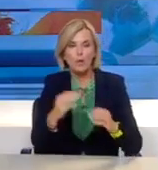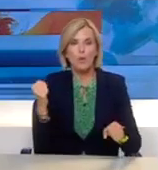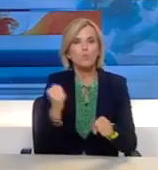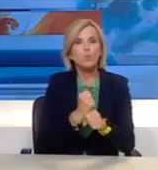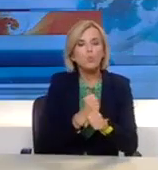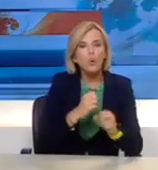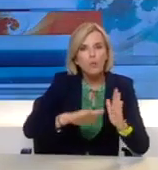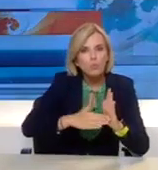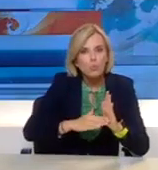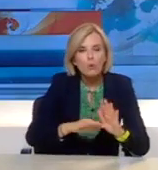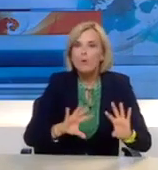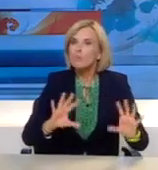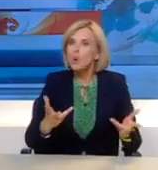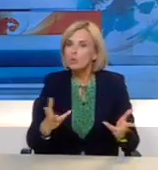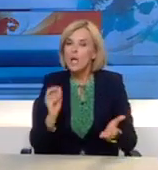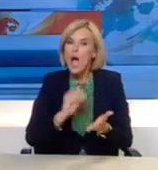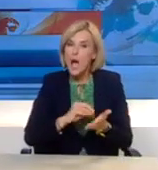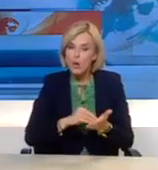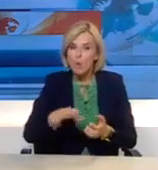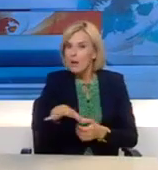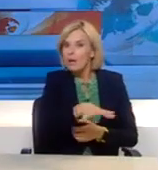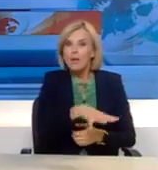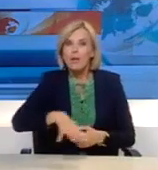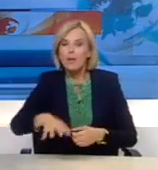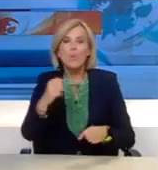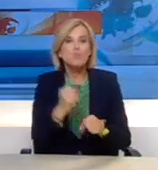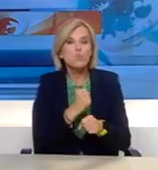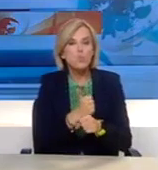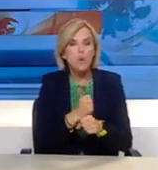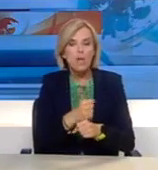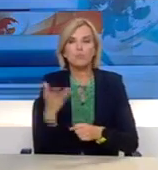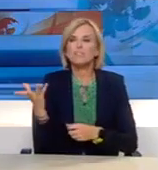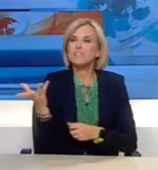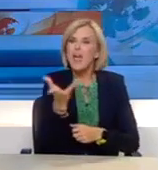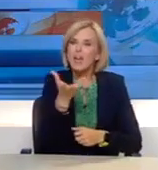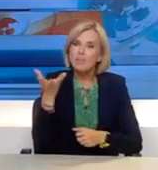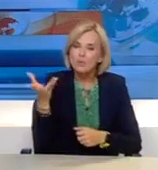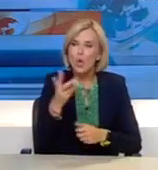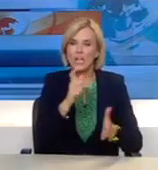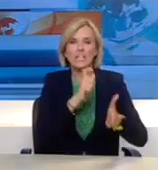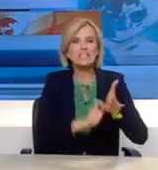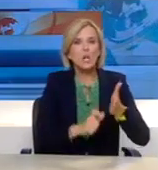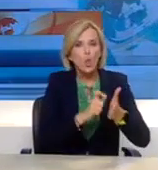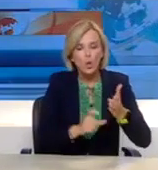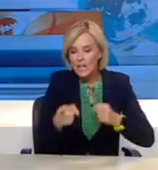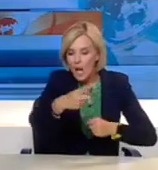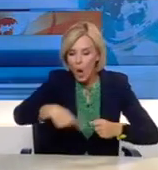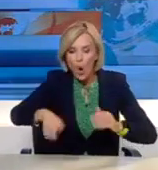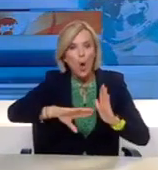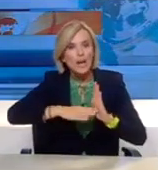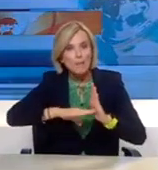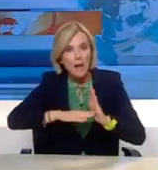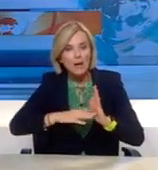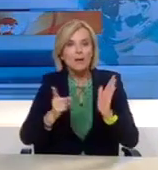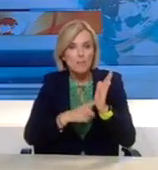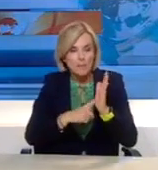υπάρξει τακτική διεξαγωγή δωρεάν τεστ στους εργαζόμενους στον τουρισμό? Η διενέργεια περιορισμένων δειγματοληπτικών μόνο τεστ στους τουρίστες